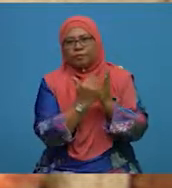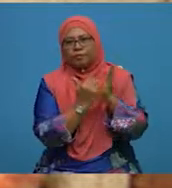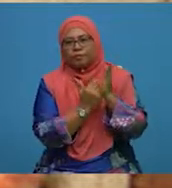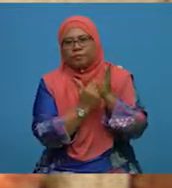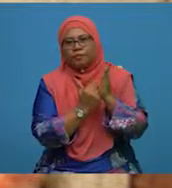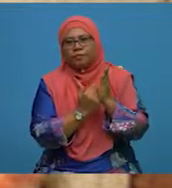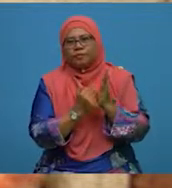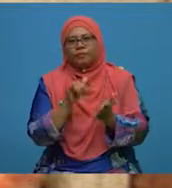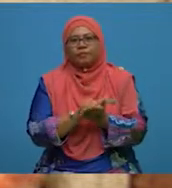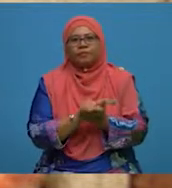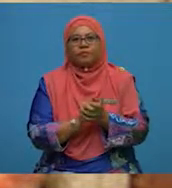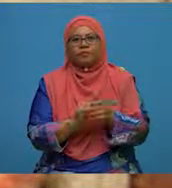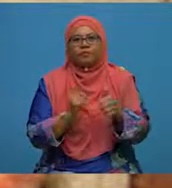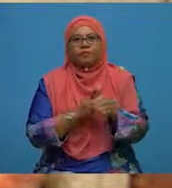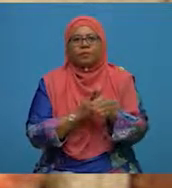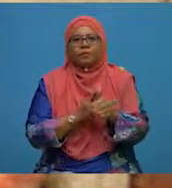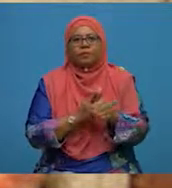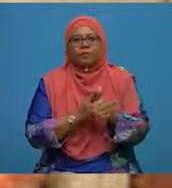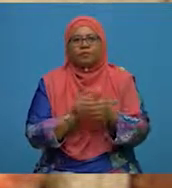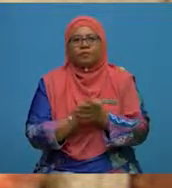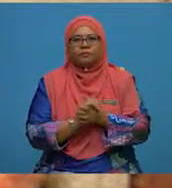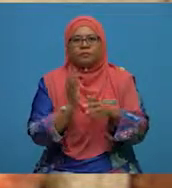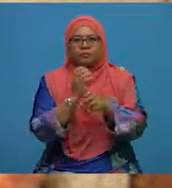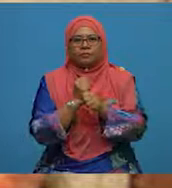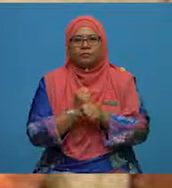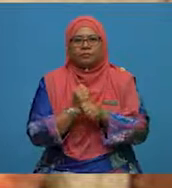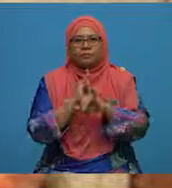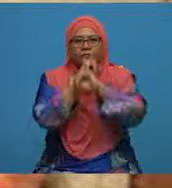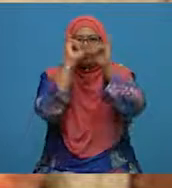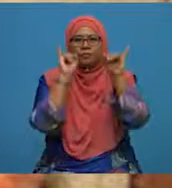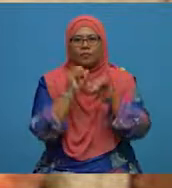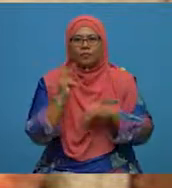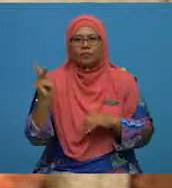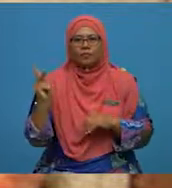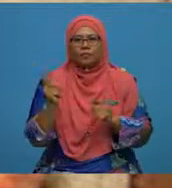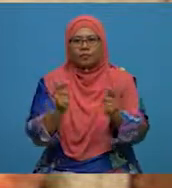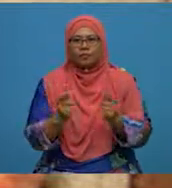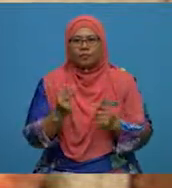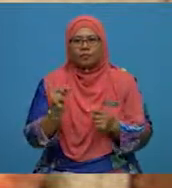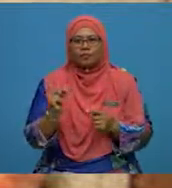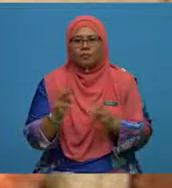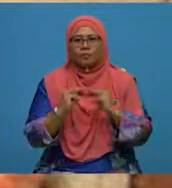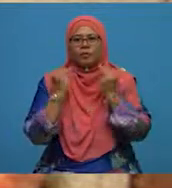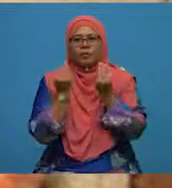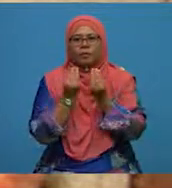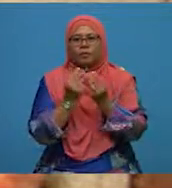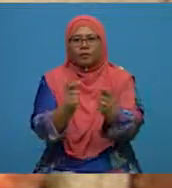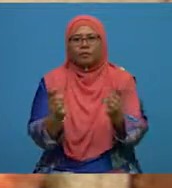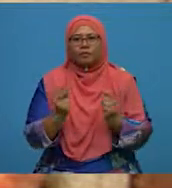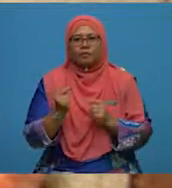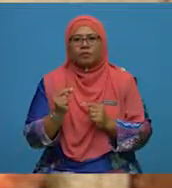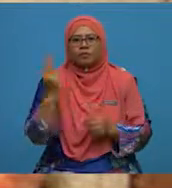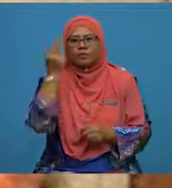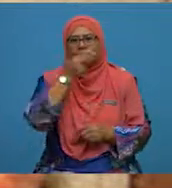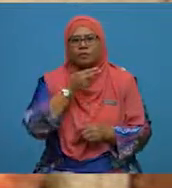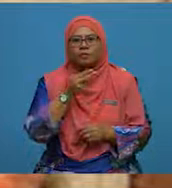iaitu pertama, dapat menjelaskan reaksi masyarakat tempatan